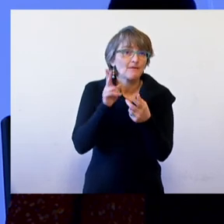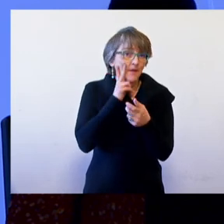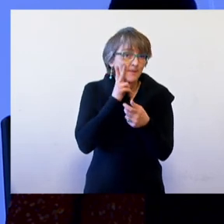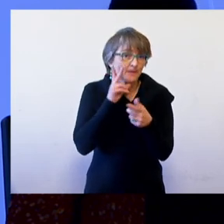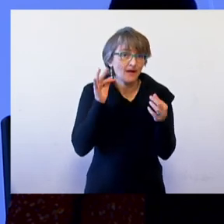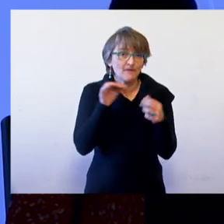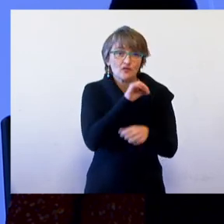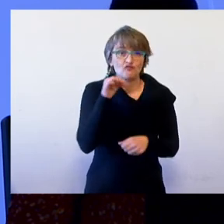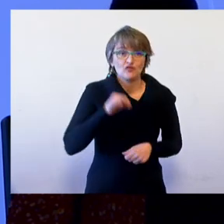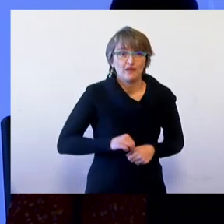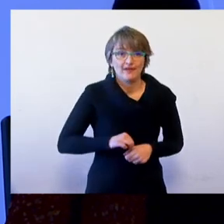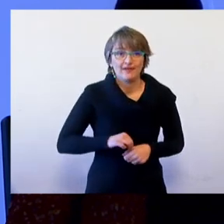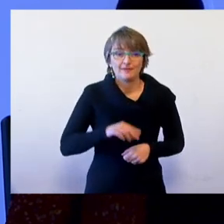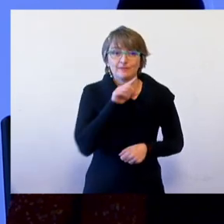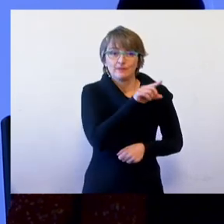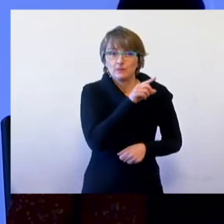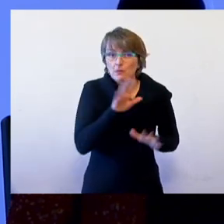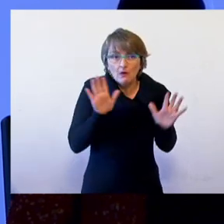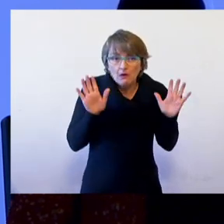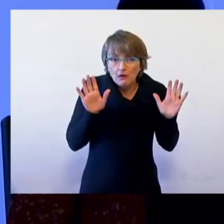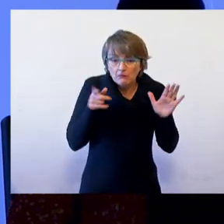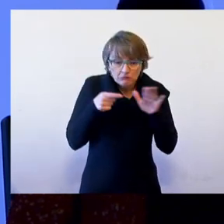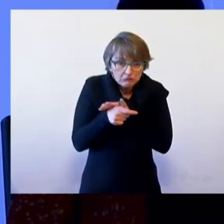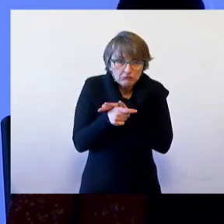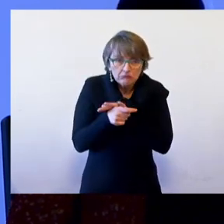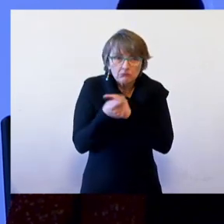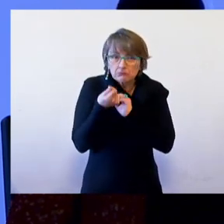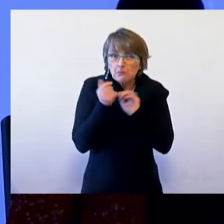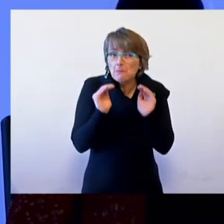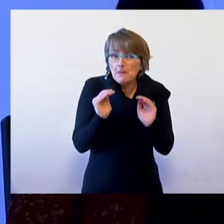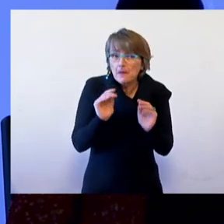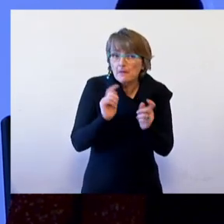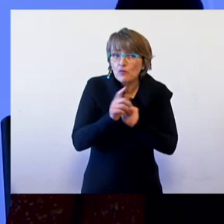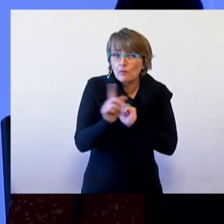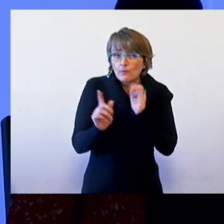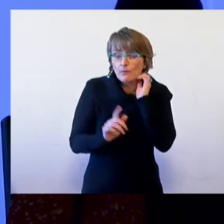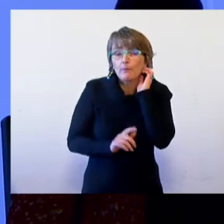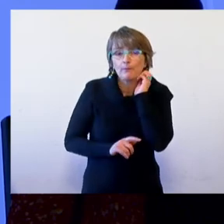c'est il n'y a pas d'évolution de montant.